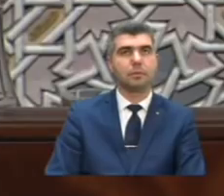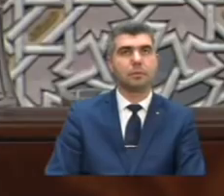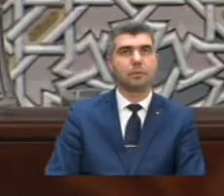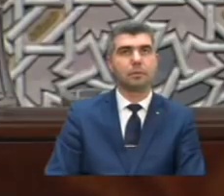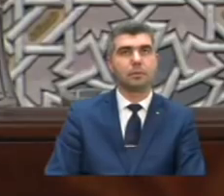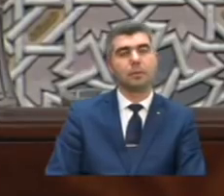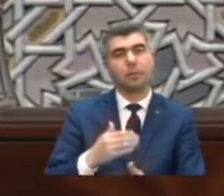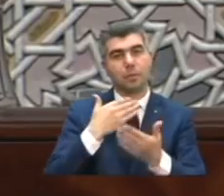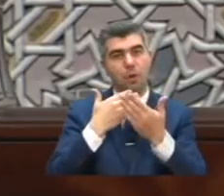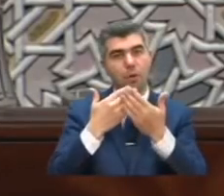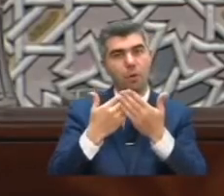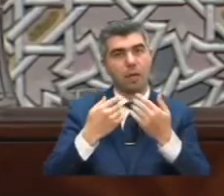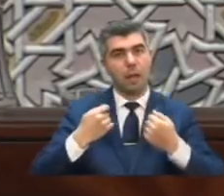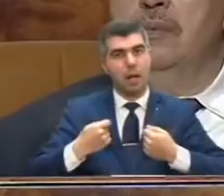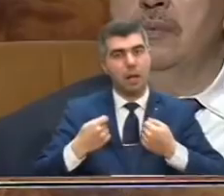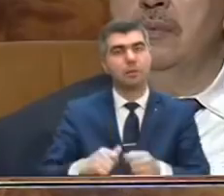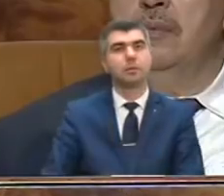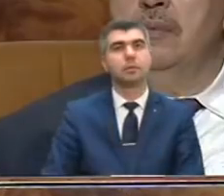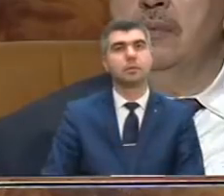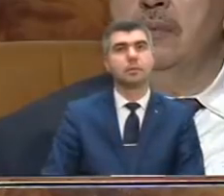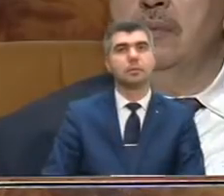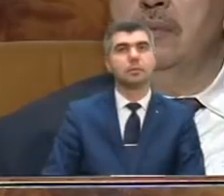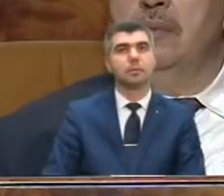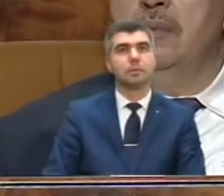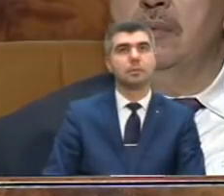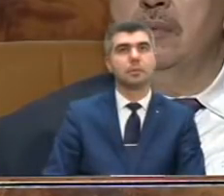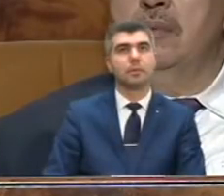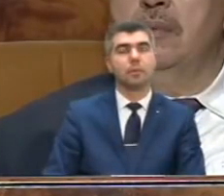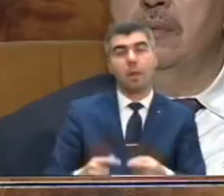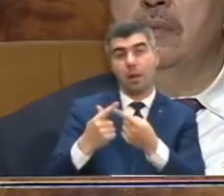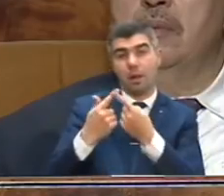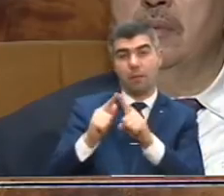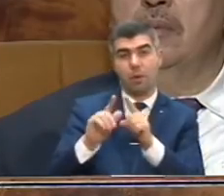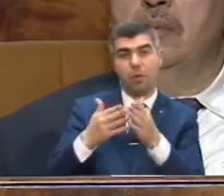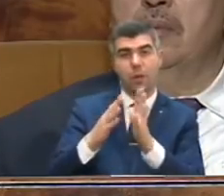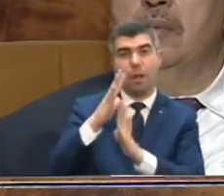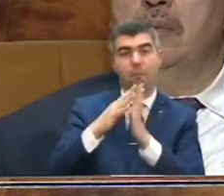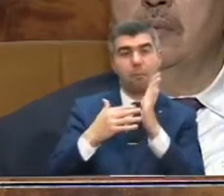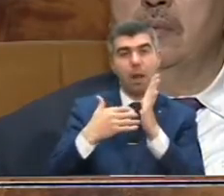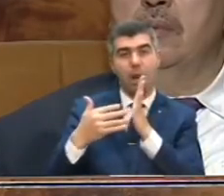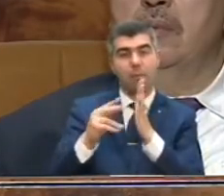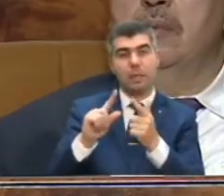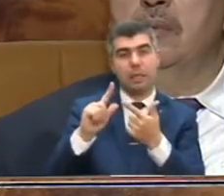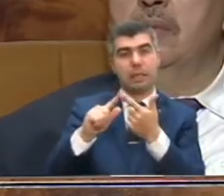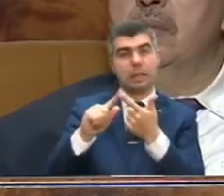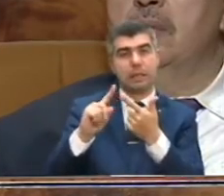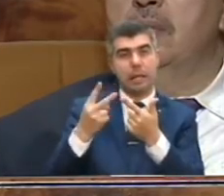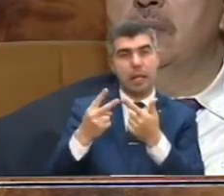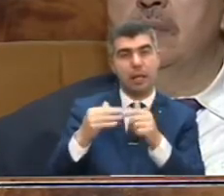شكرا السيد الرئيس. السيد الوزير المحترم، في إطار تقييم البرنامج الوطني الثاني للطرق